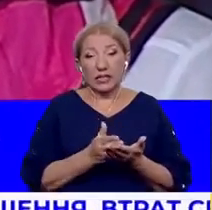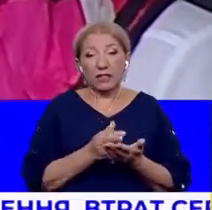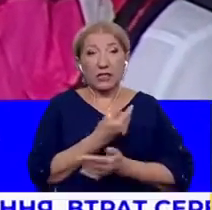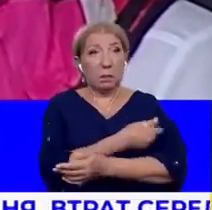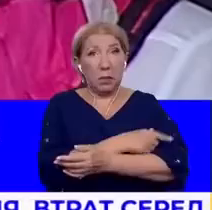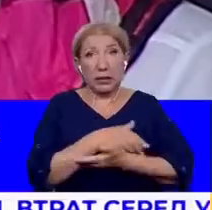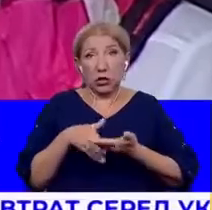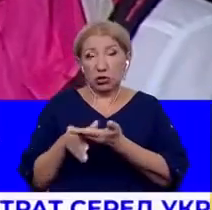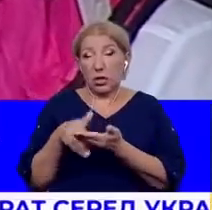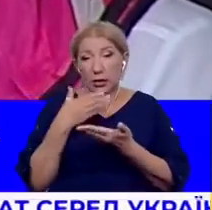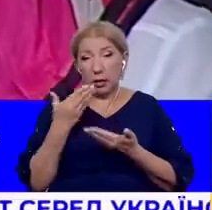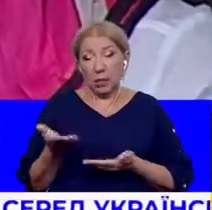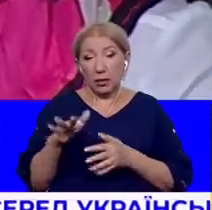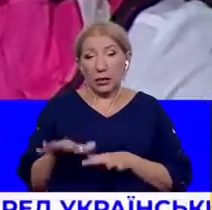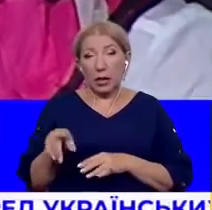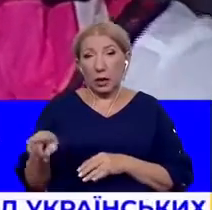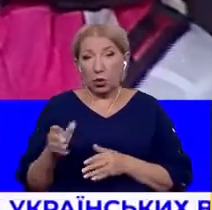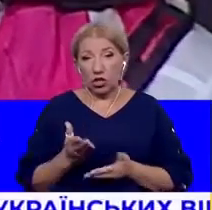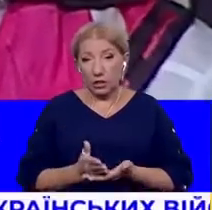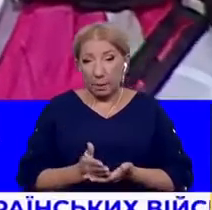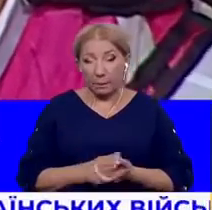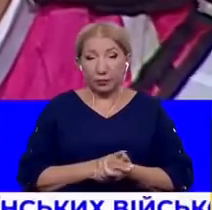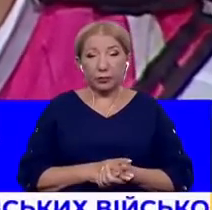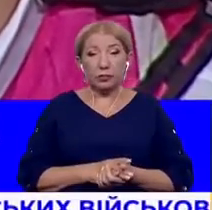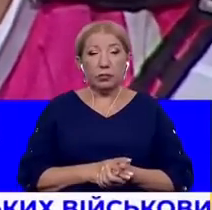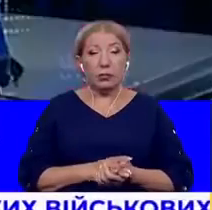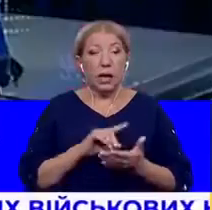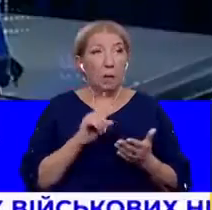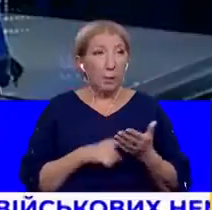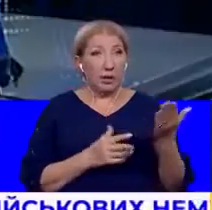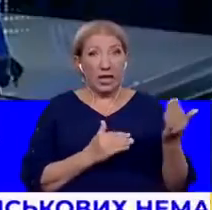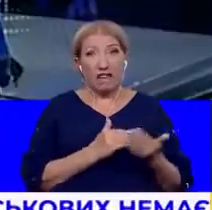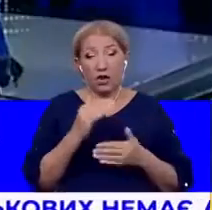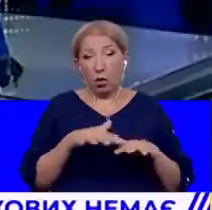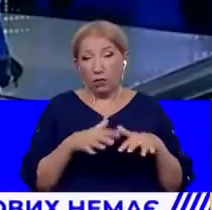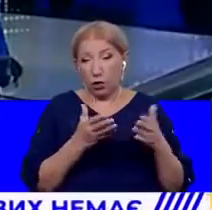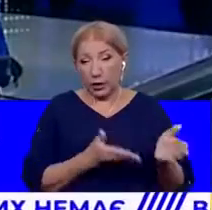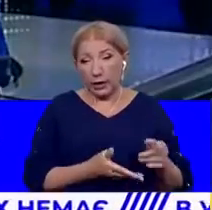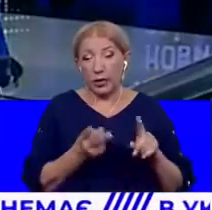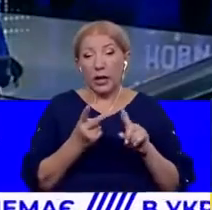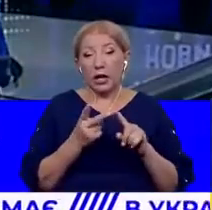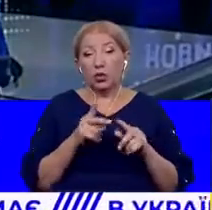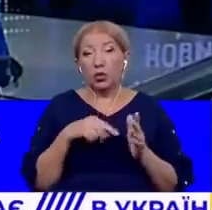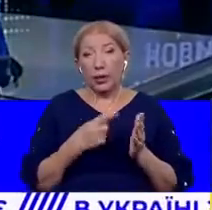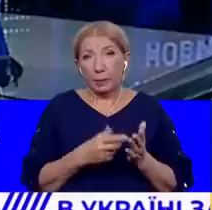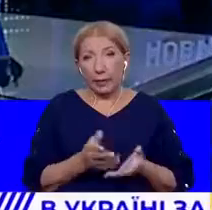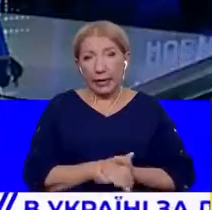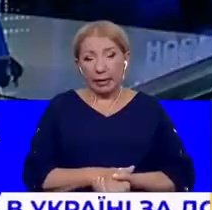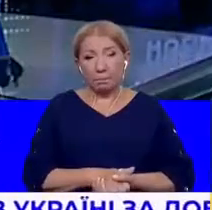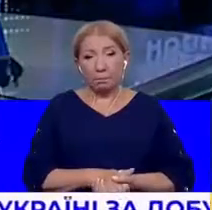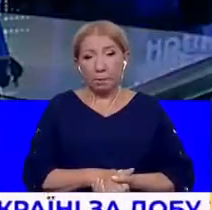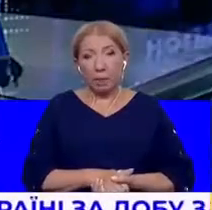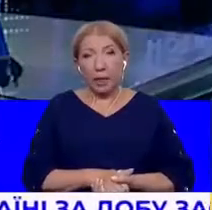медичних сервісів, знаходячись там. Чисто питання Верховної Ради їх роботи. Друге питання.